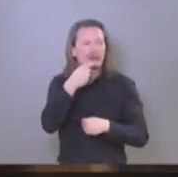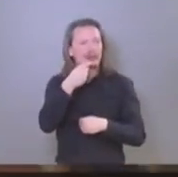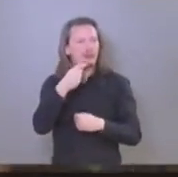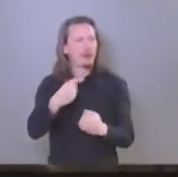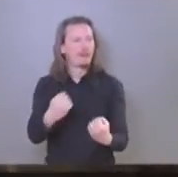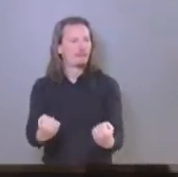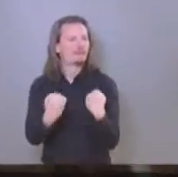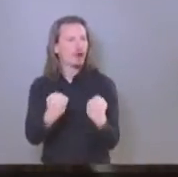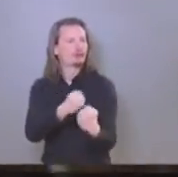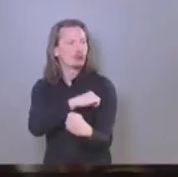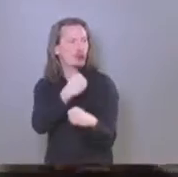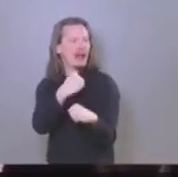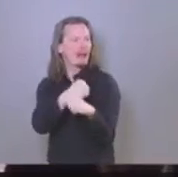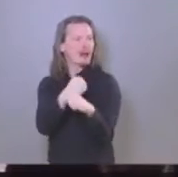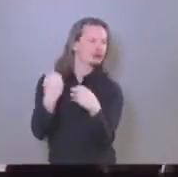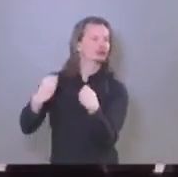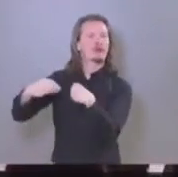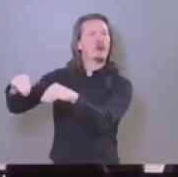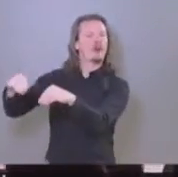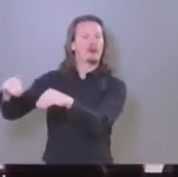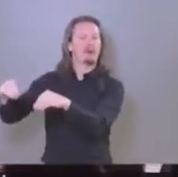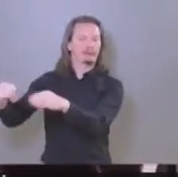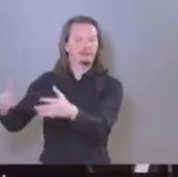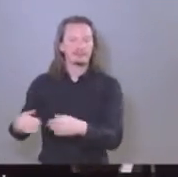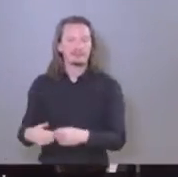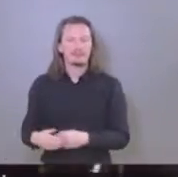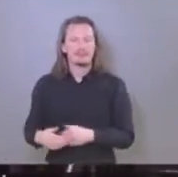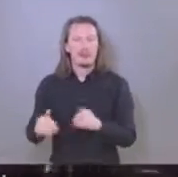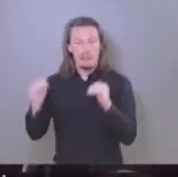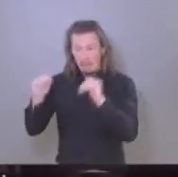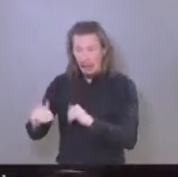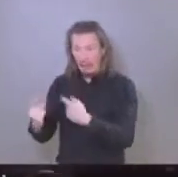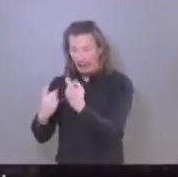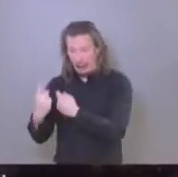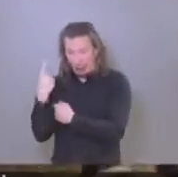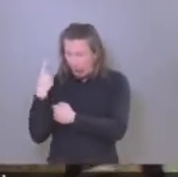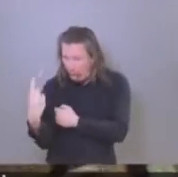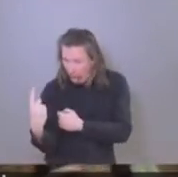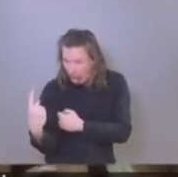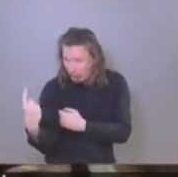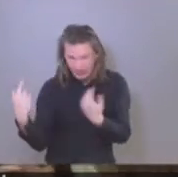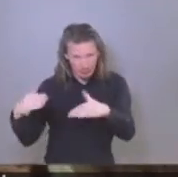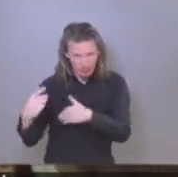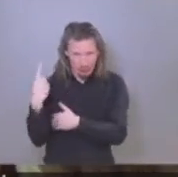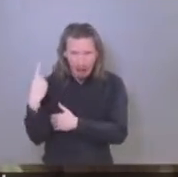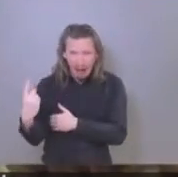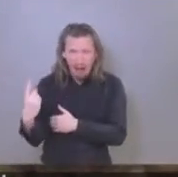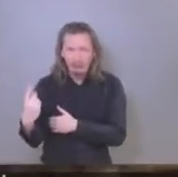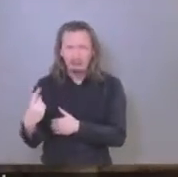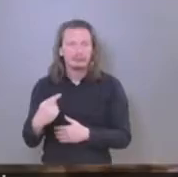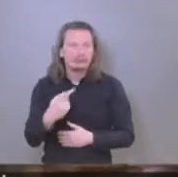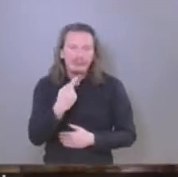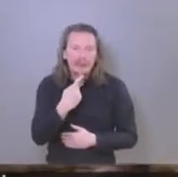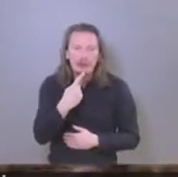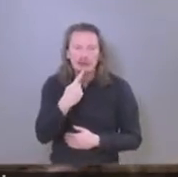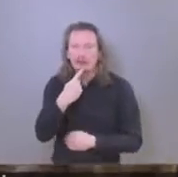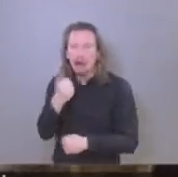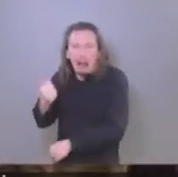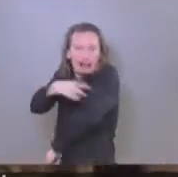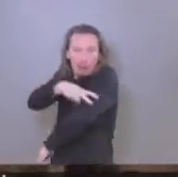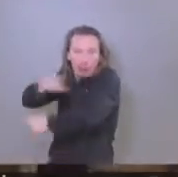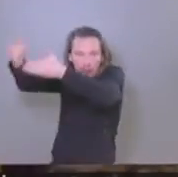de travail en tant qu'auto-entrepreneur. Même si vous n'avez qu'un seul client, c'est-à-dire en réalité un